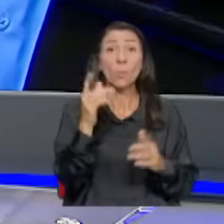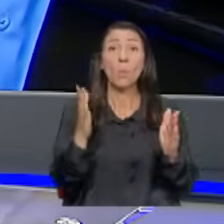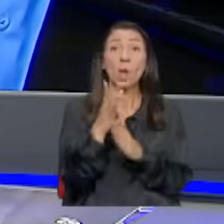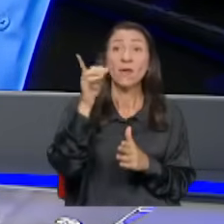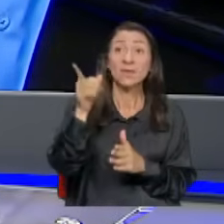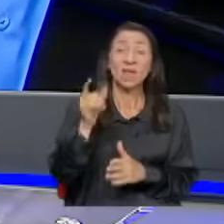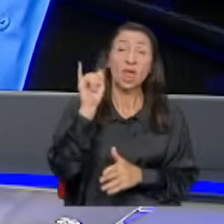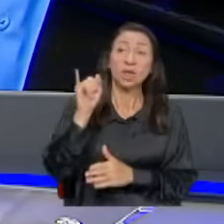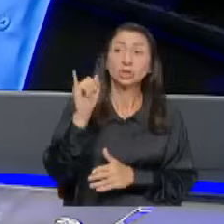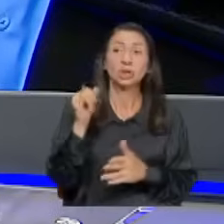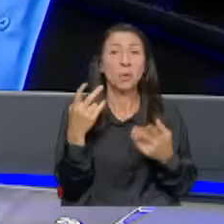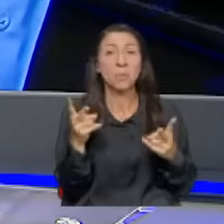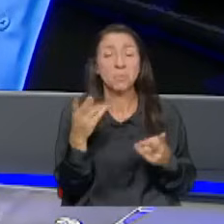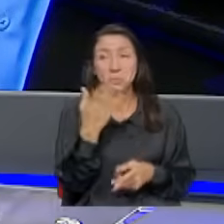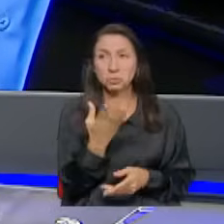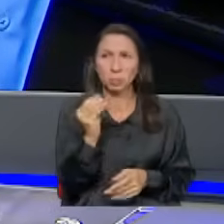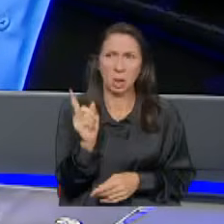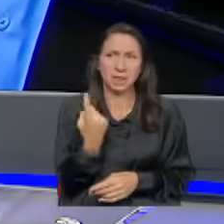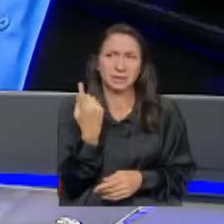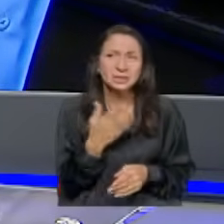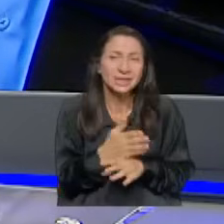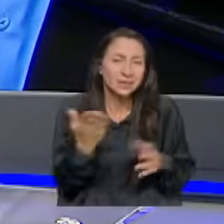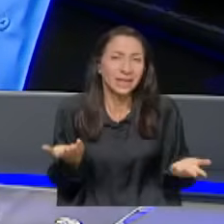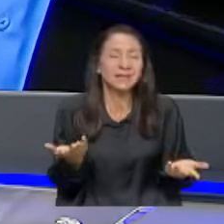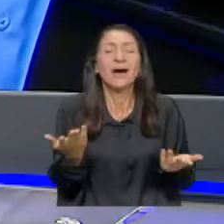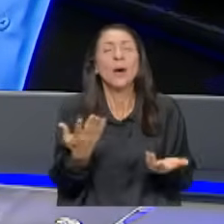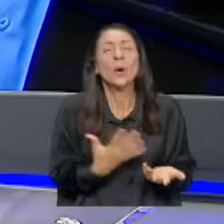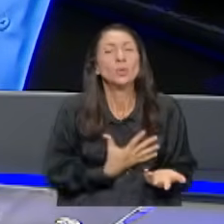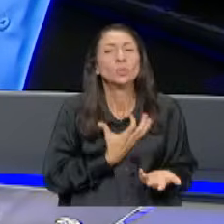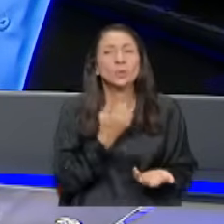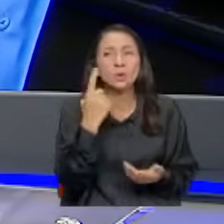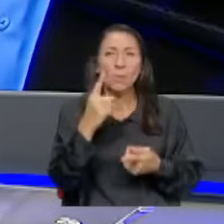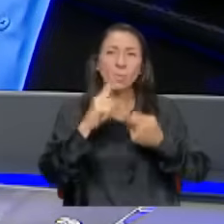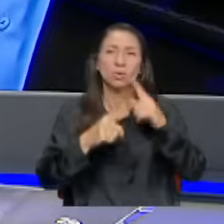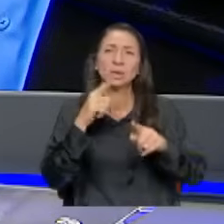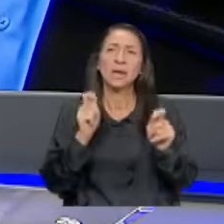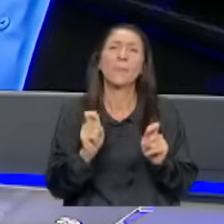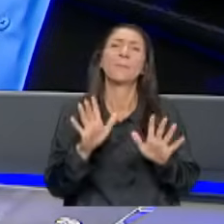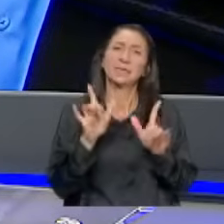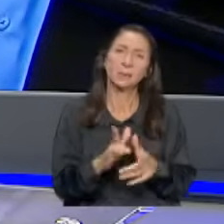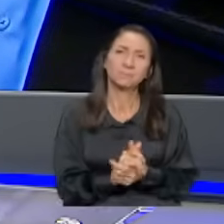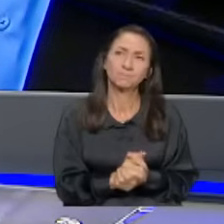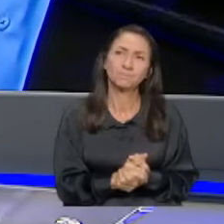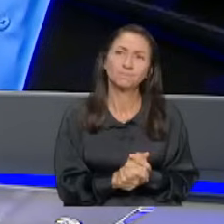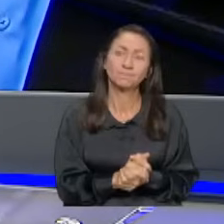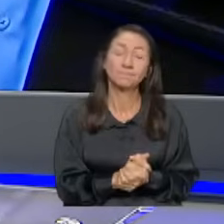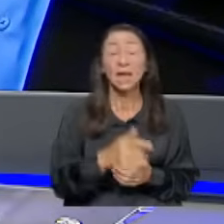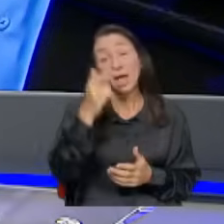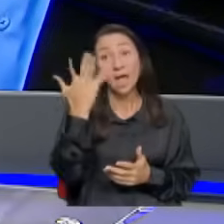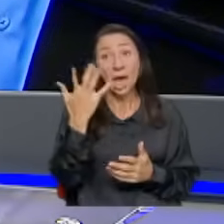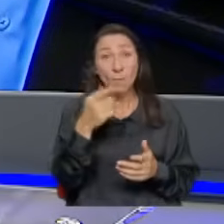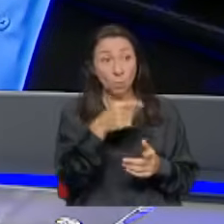muhalefeti eleştirebiliyor çok enteresan gerçekten de Ama acılar üzerinden siyaset yapılmaması gerekiyor Eğer